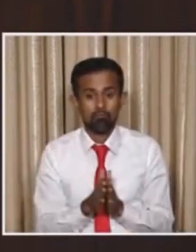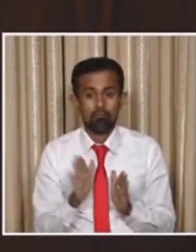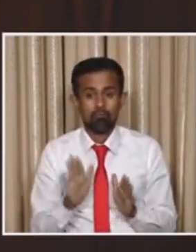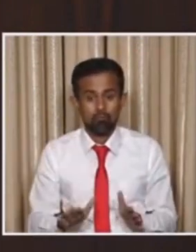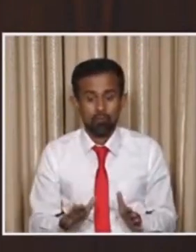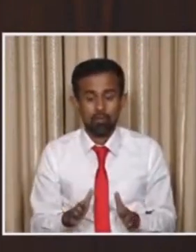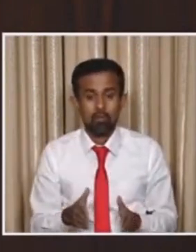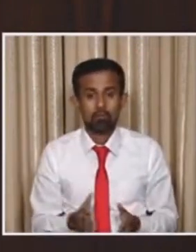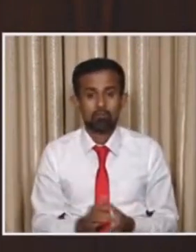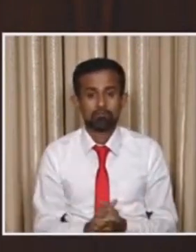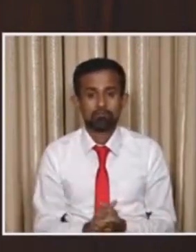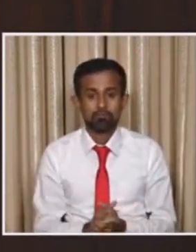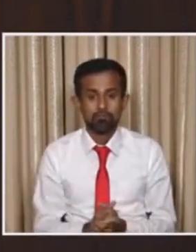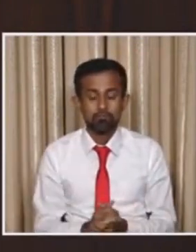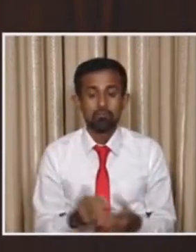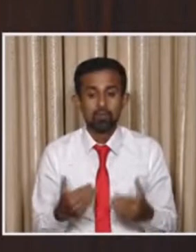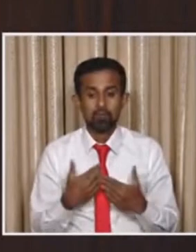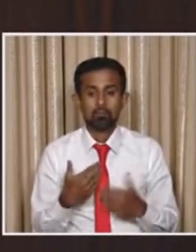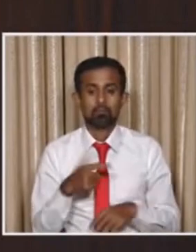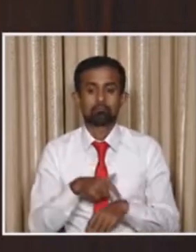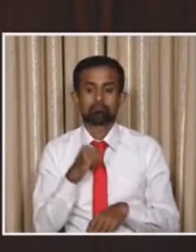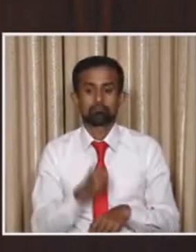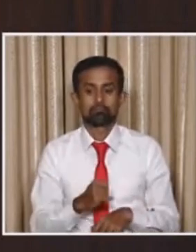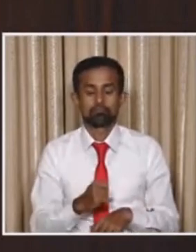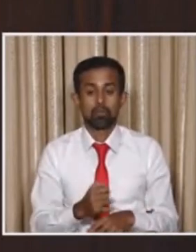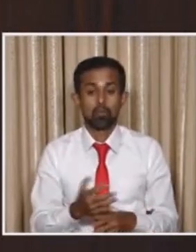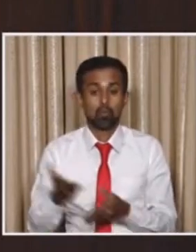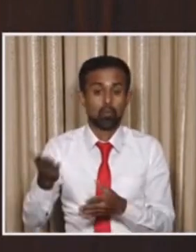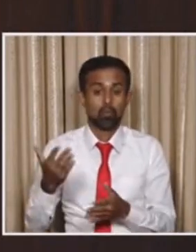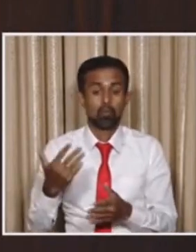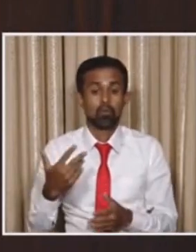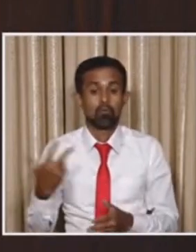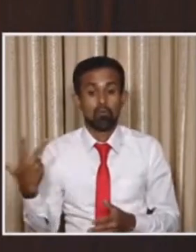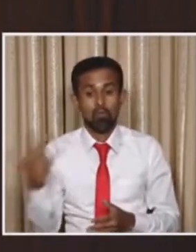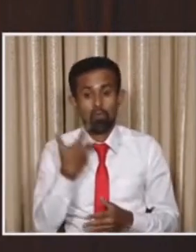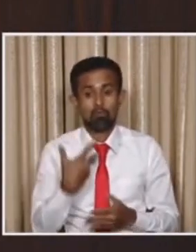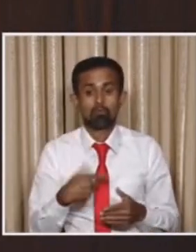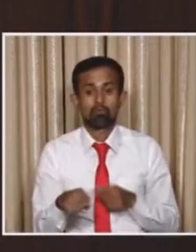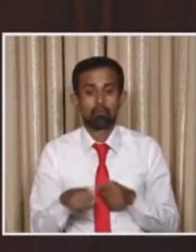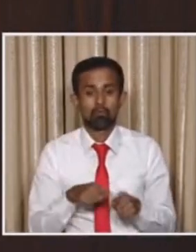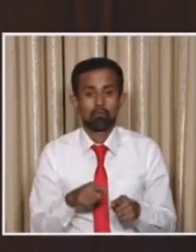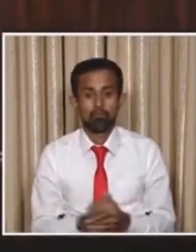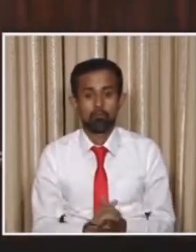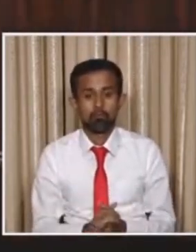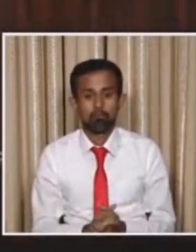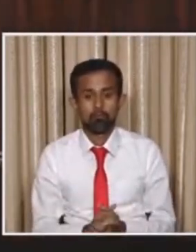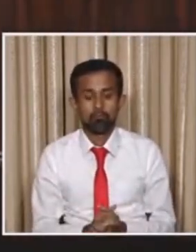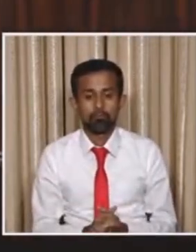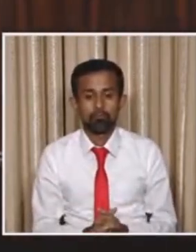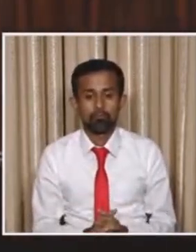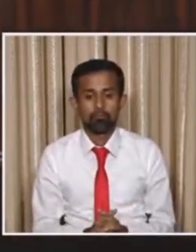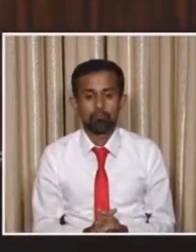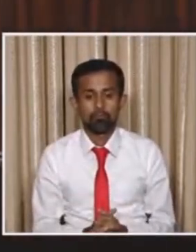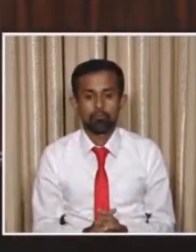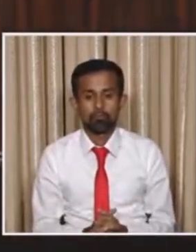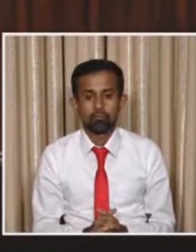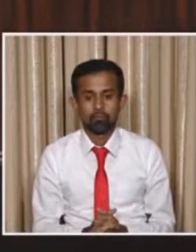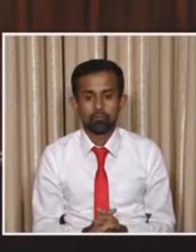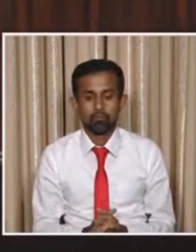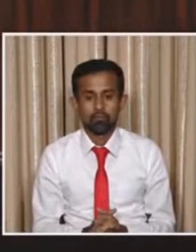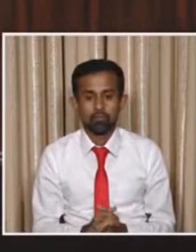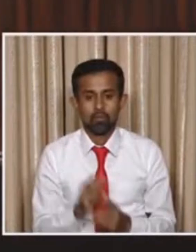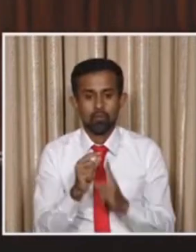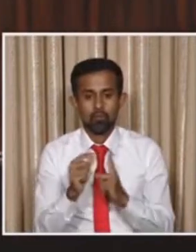කරන්න අපේ කරා මේක අපේ කරුමෙට ගොහයත් යන ගලි බවුසරයක් අපේ යන්නේ පෙරළුණා. ඒකයි ප්‍රශ්නේ. බොහොම සුතිය. හරි. ඔව් ගරු